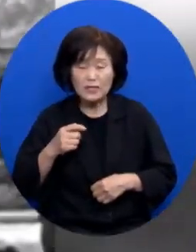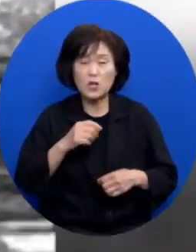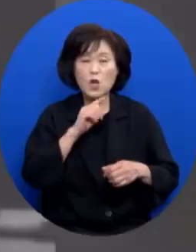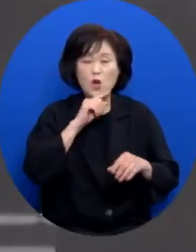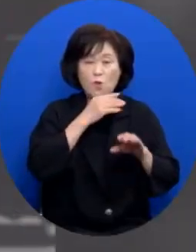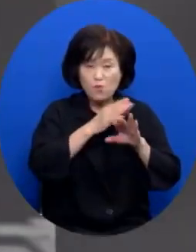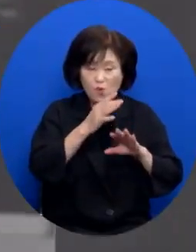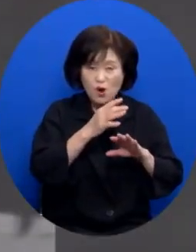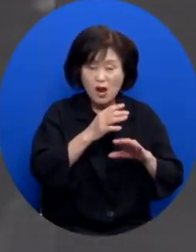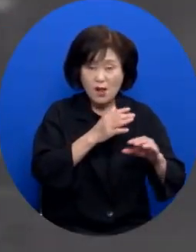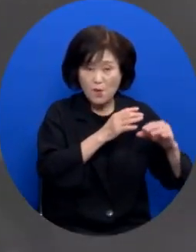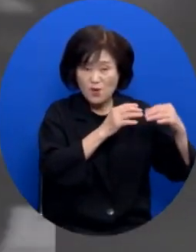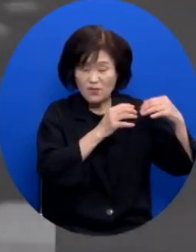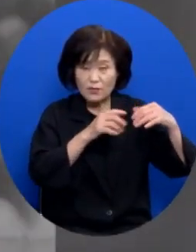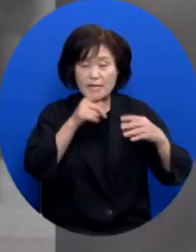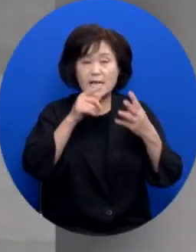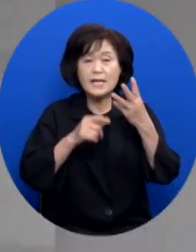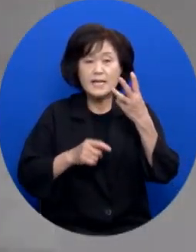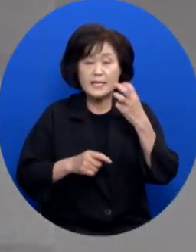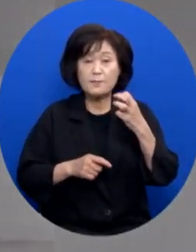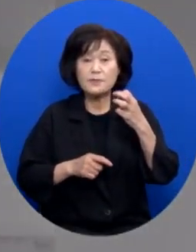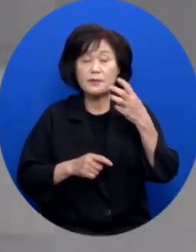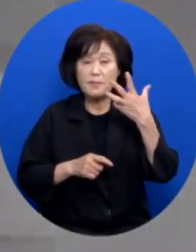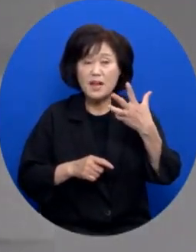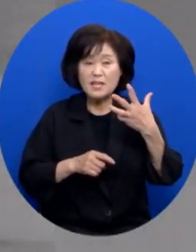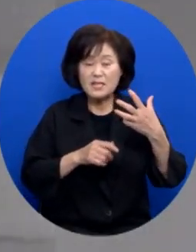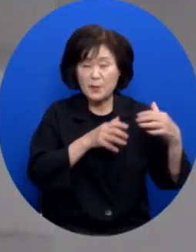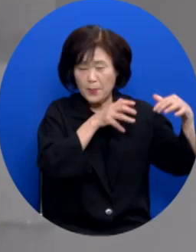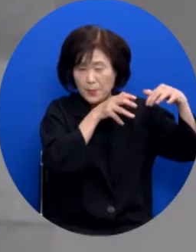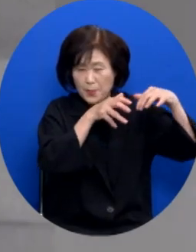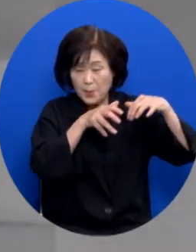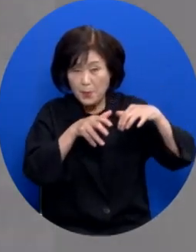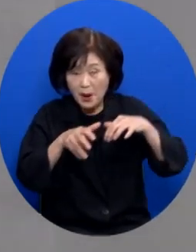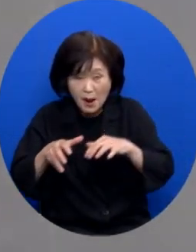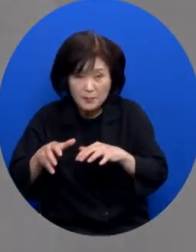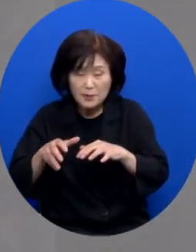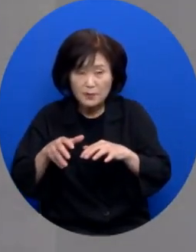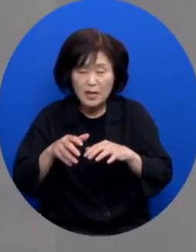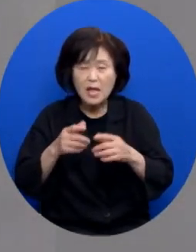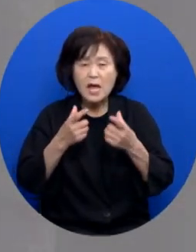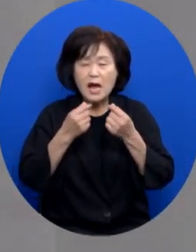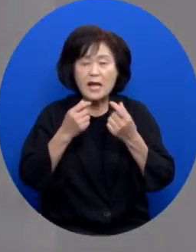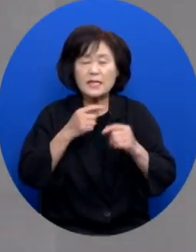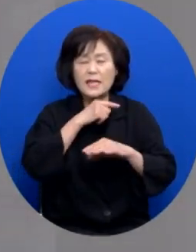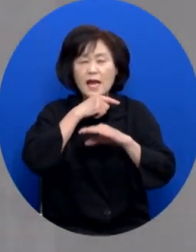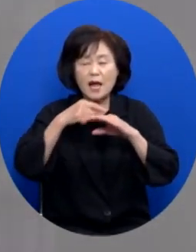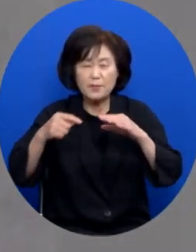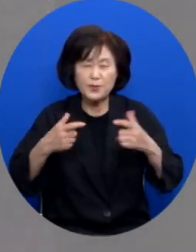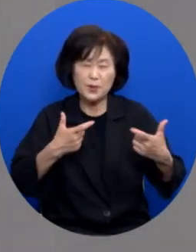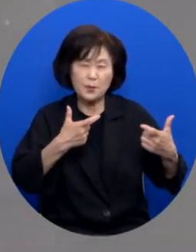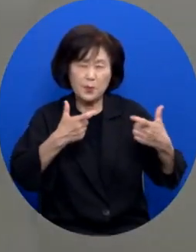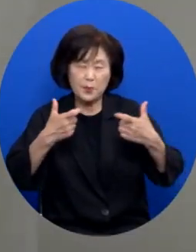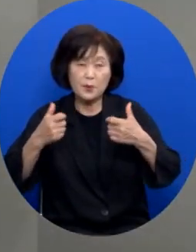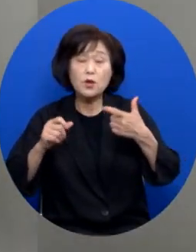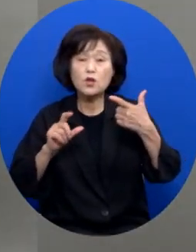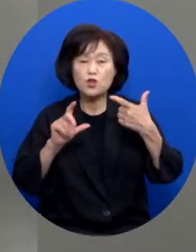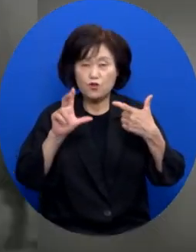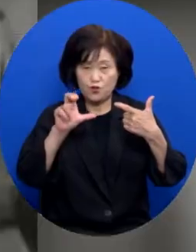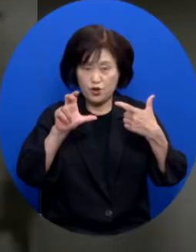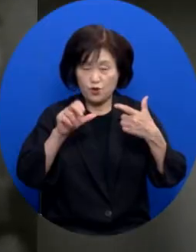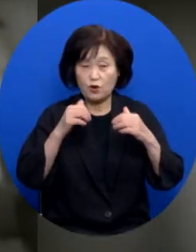공산군이 팔선을 넘어 불법 남침한 동족상잔의 비극 625 전쟁입니다